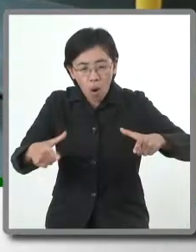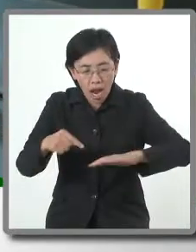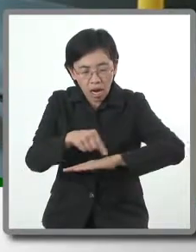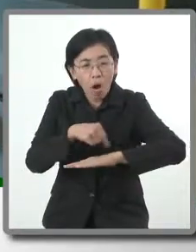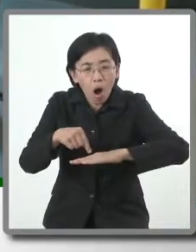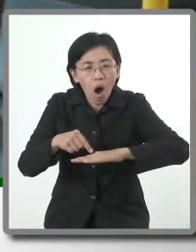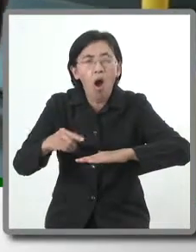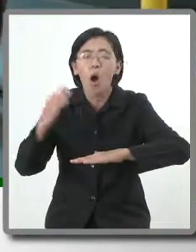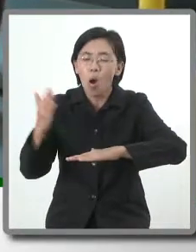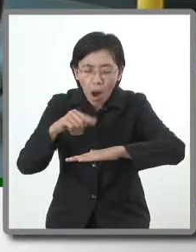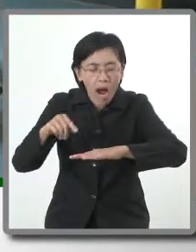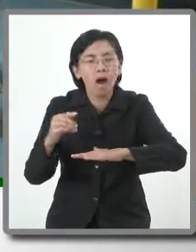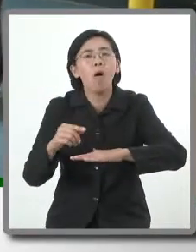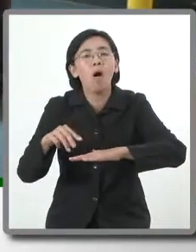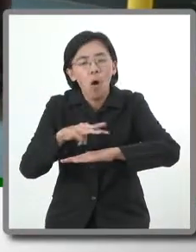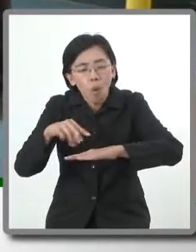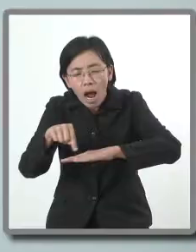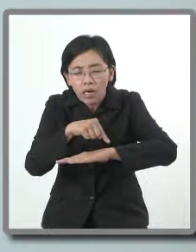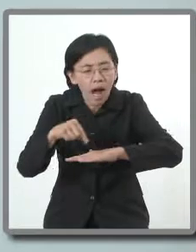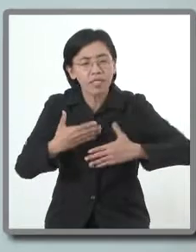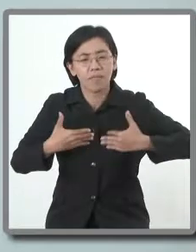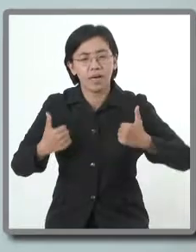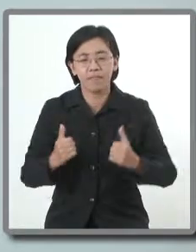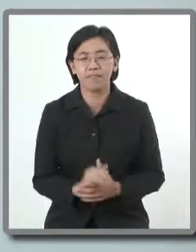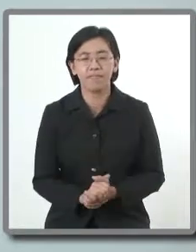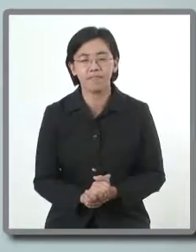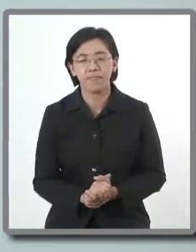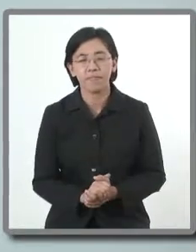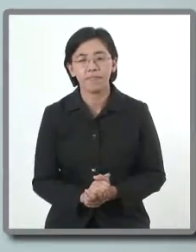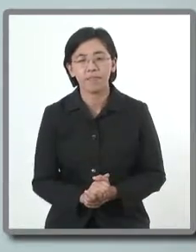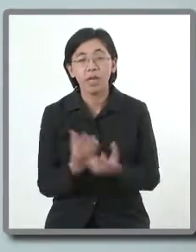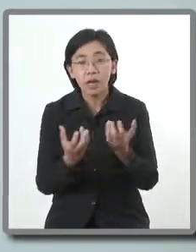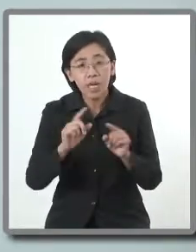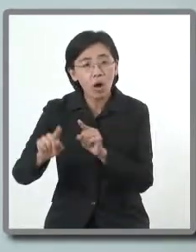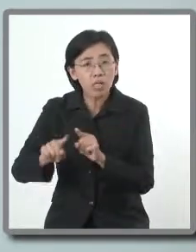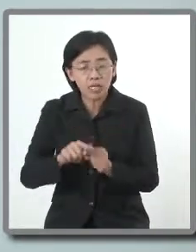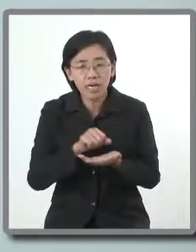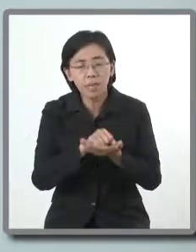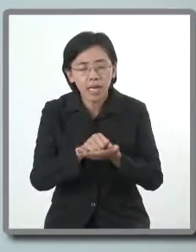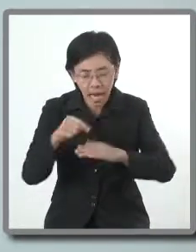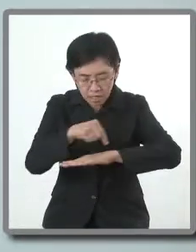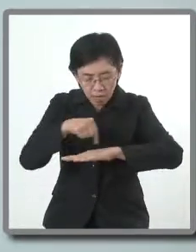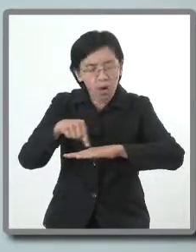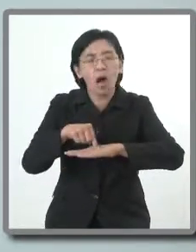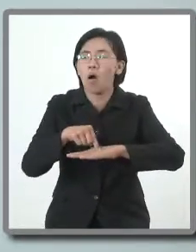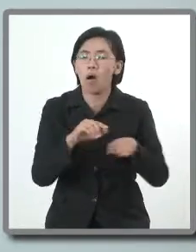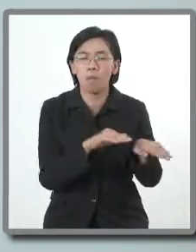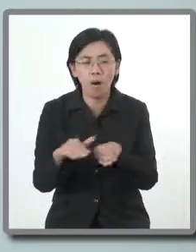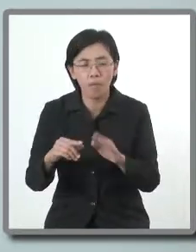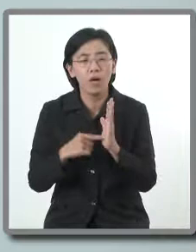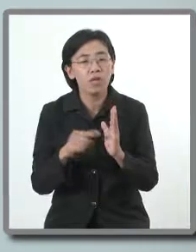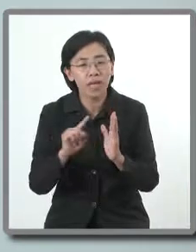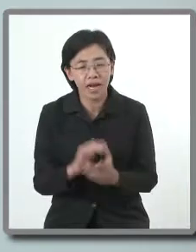ความโปร่งโล่งสบายต่างๆก็มากขึ้นนะครับแล้วก็อุปกรณ์ที่อำนวยความสะดวกในรถเนี่ยนะครับจะมีทั้